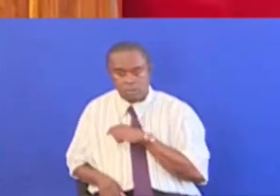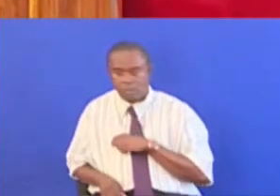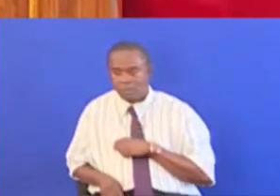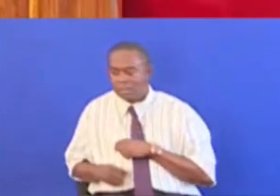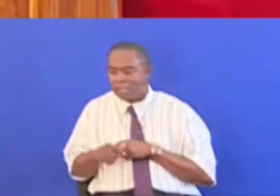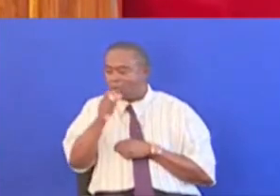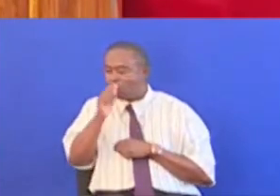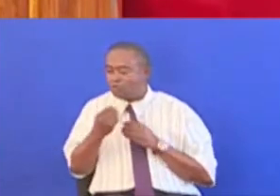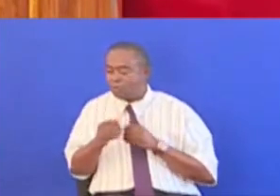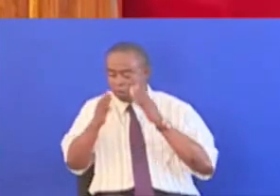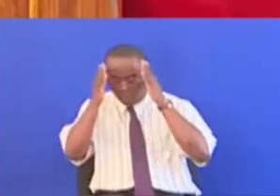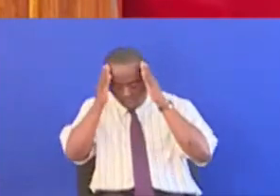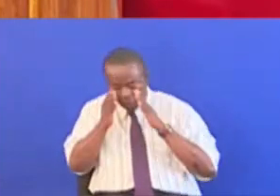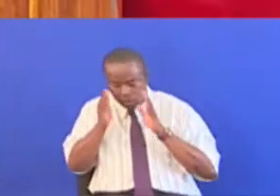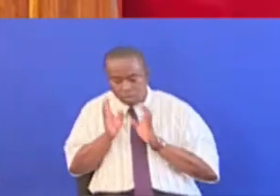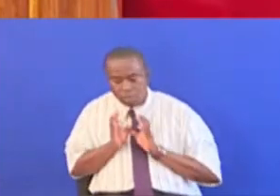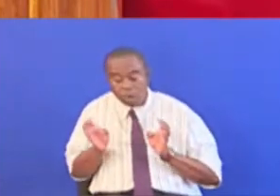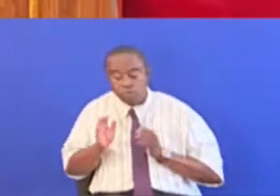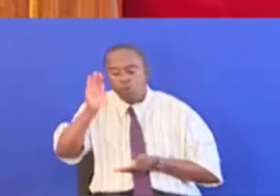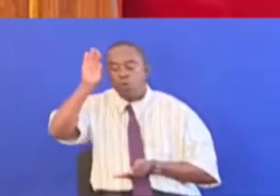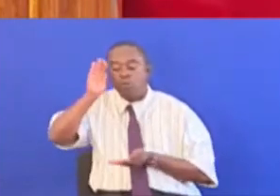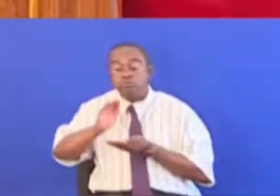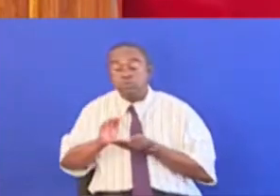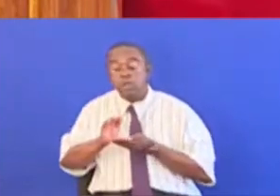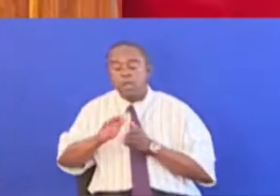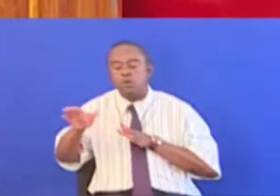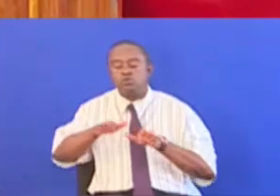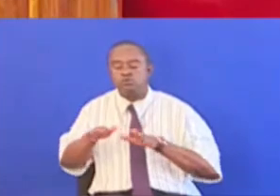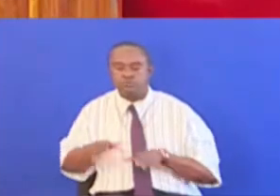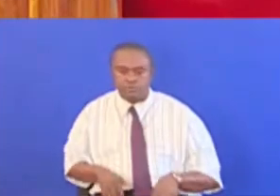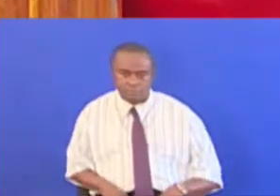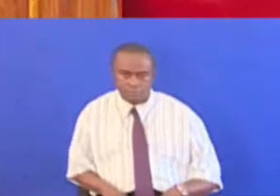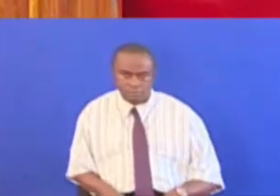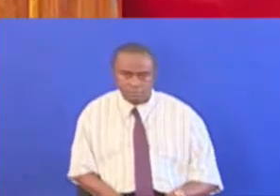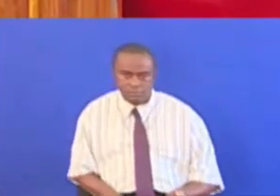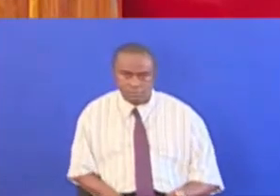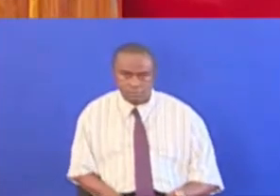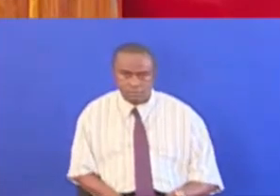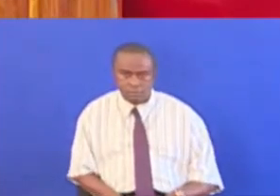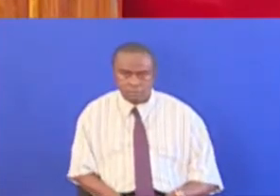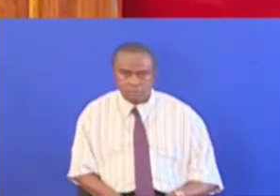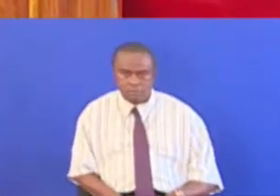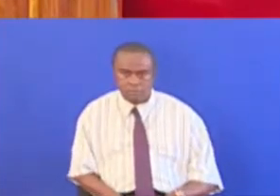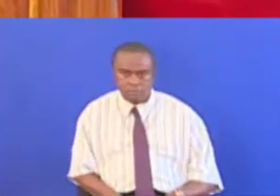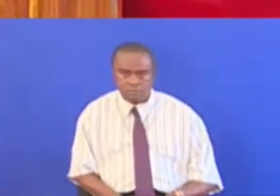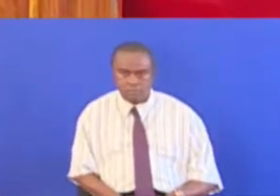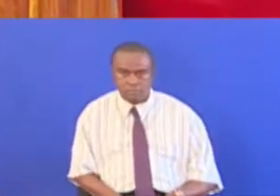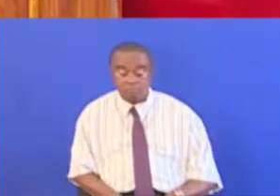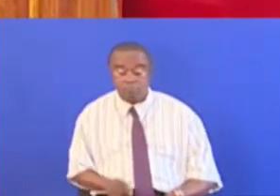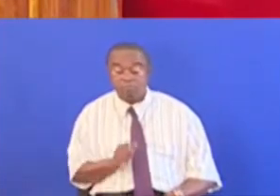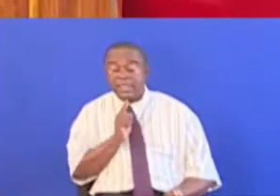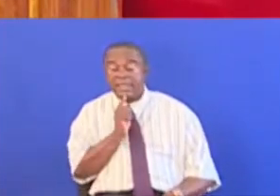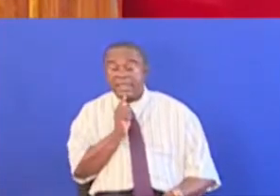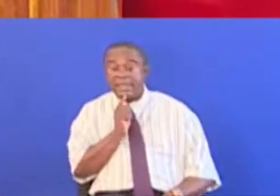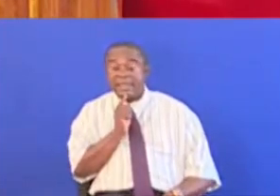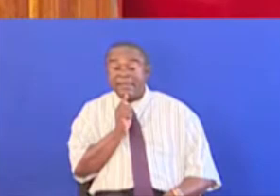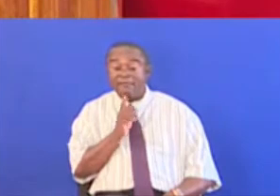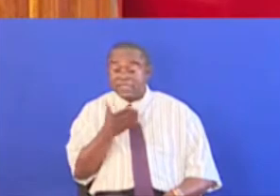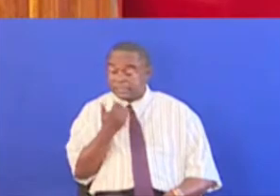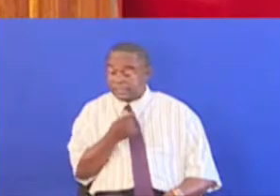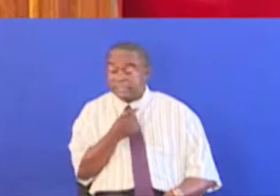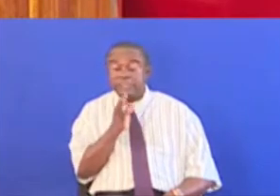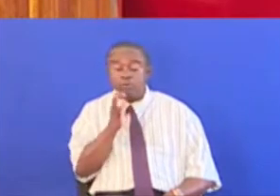kupata hadhi maalum na waondokane na usumbufu. Na hili ni bora kuliko lile ambalo tunaendelea kulisema na tunajua bado